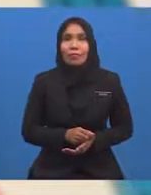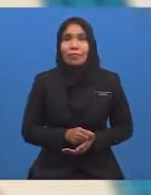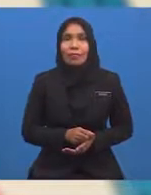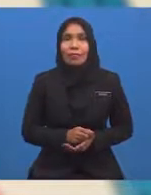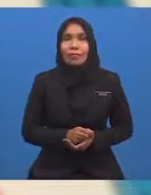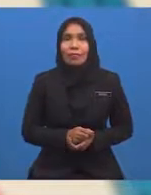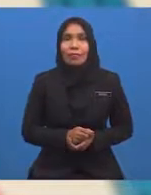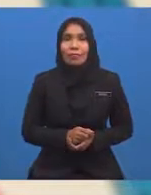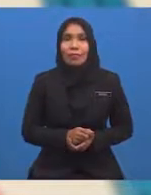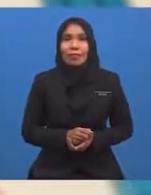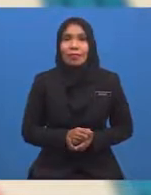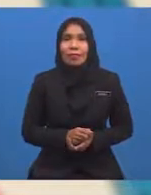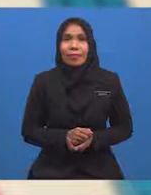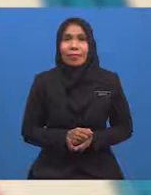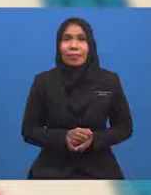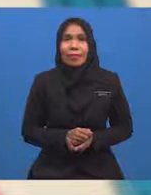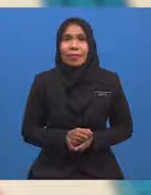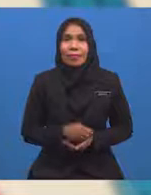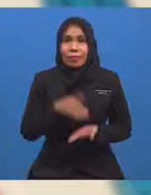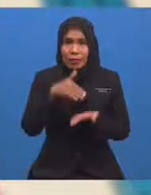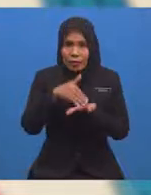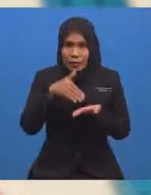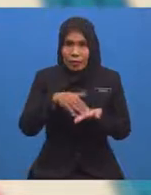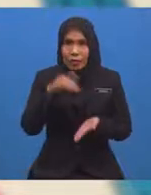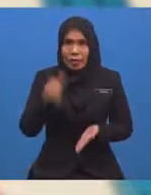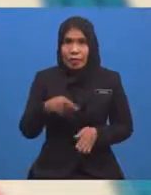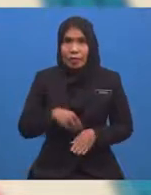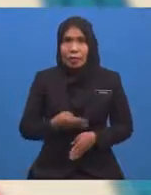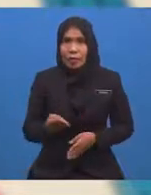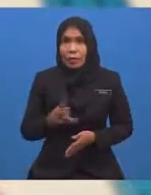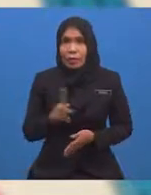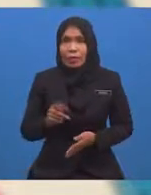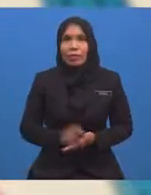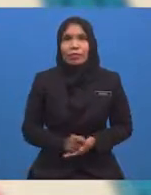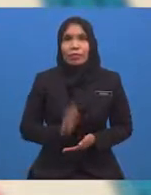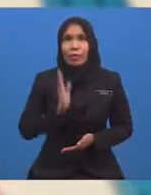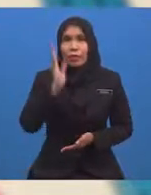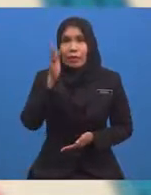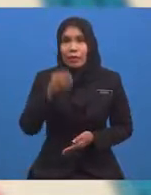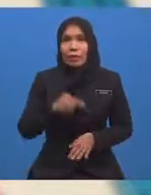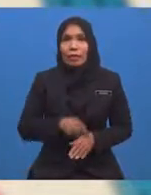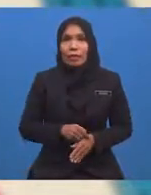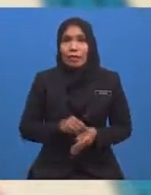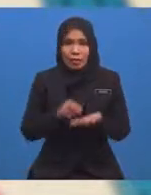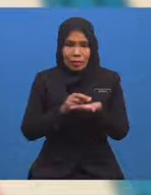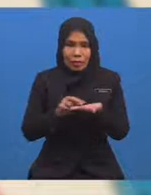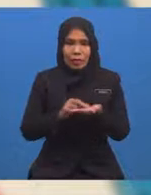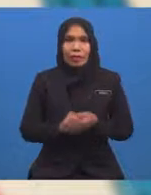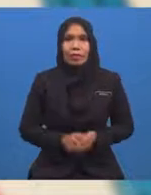baik merik kita lihat cara yang betul untuk menulis nisbah